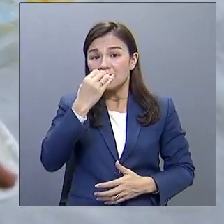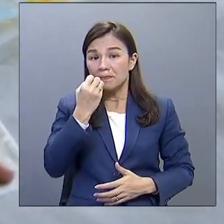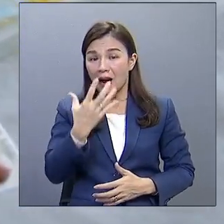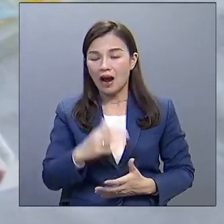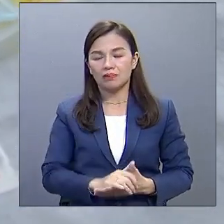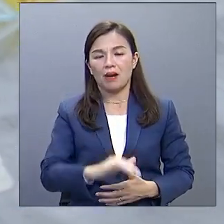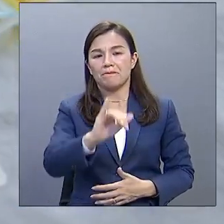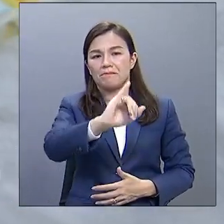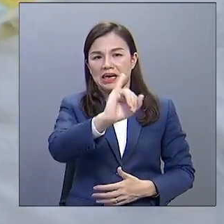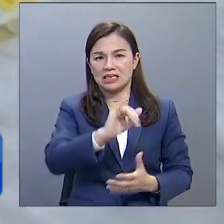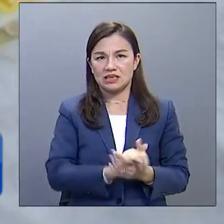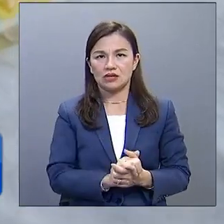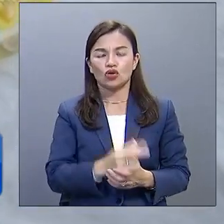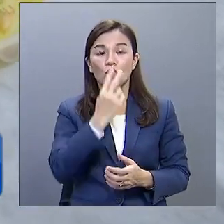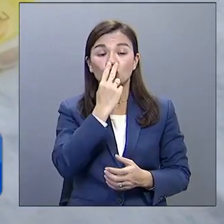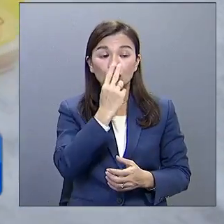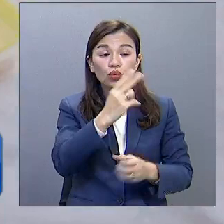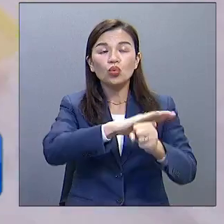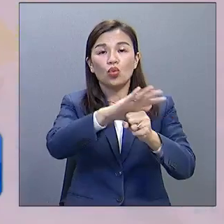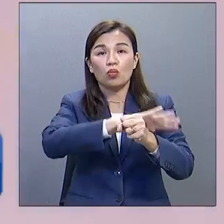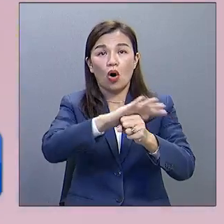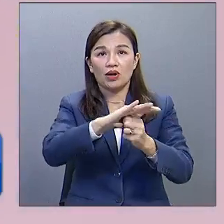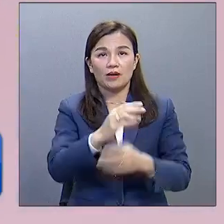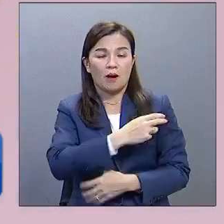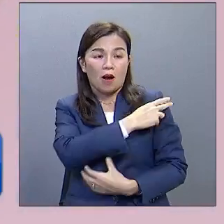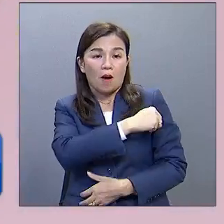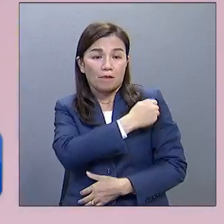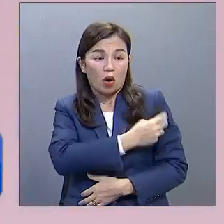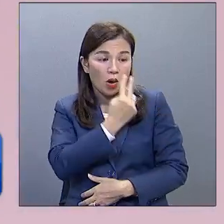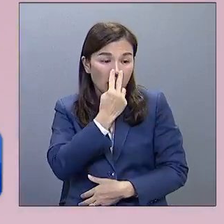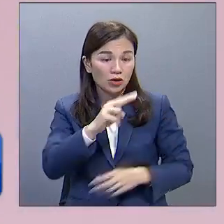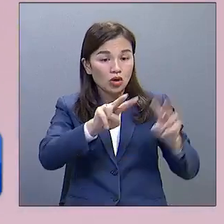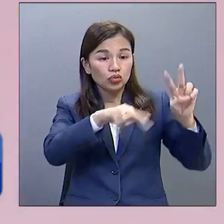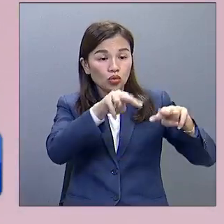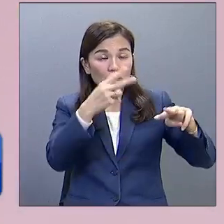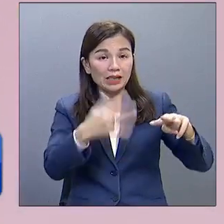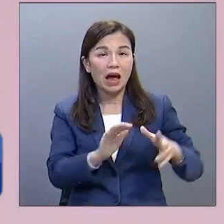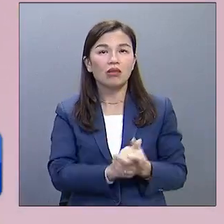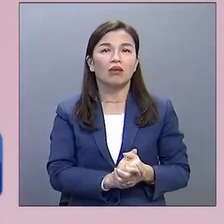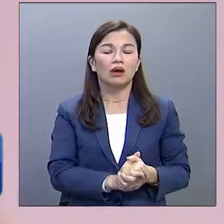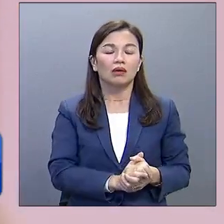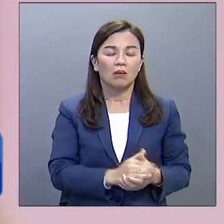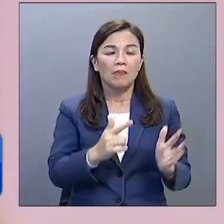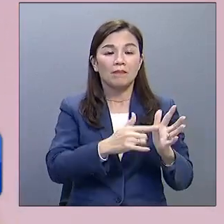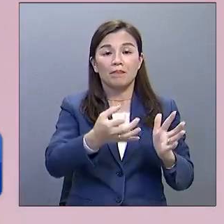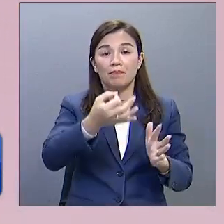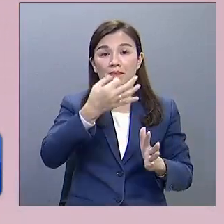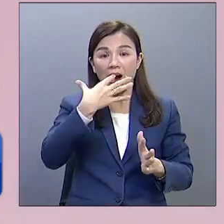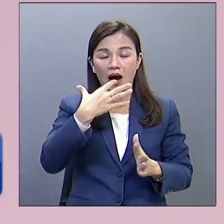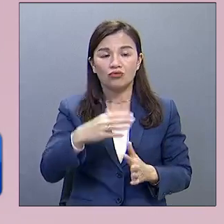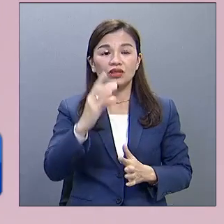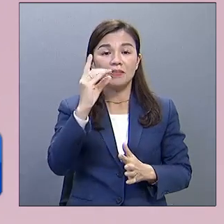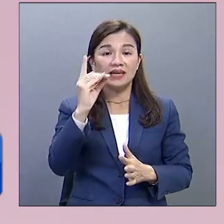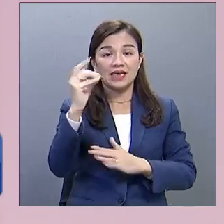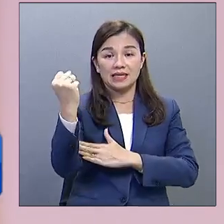องอยู่สมดุลน้อยไปไม่ดีมากไปไม่ดีหมอตรวจแล้วหมอดีต่ำหมอก็เลยทานวิตามินดีแต่ตอนนี้หมอตรวจเลือดซ้ำหลังจากทาน